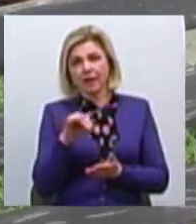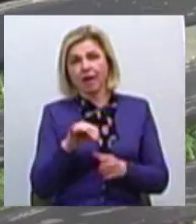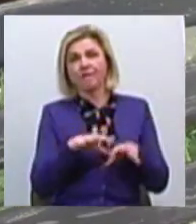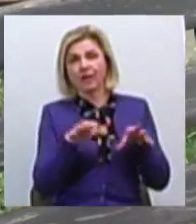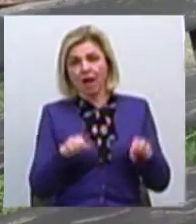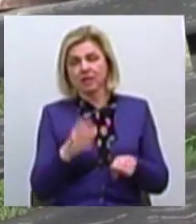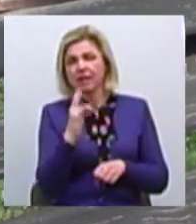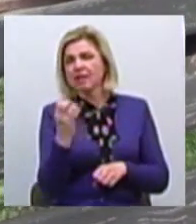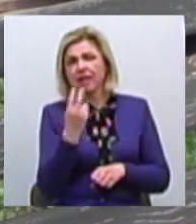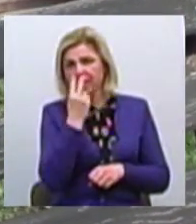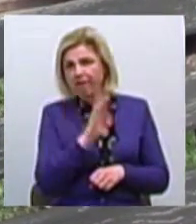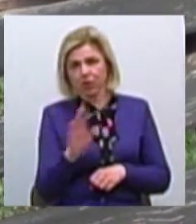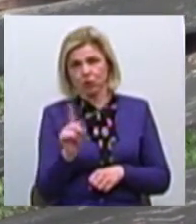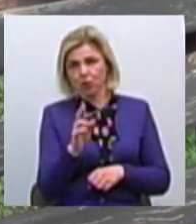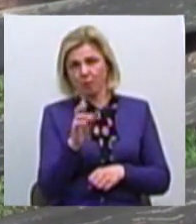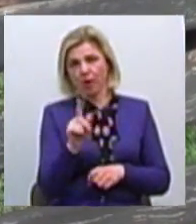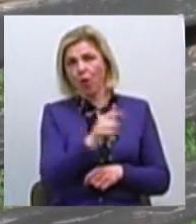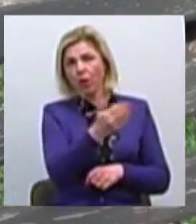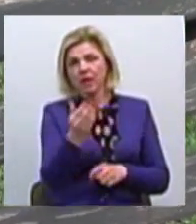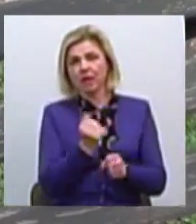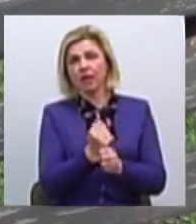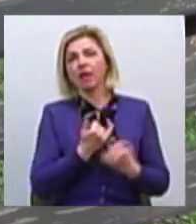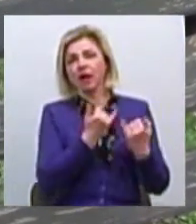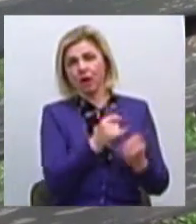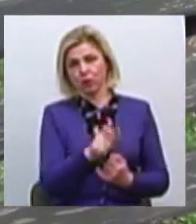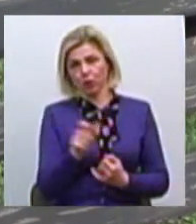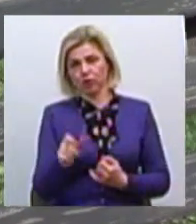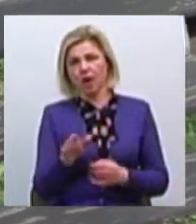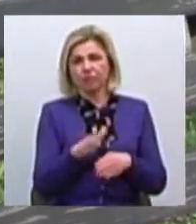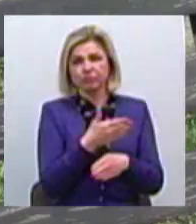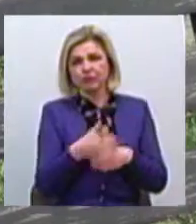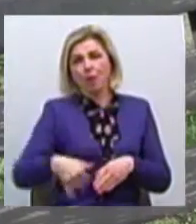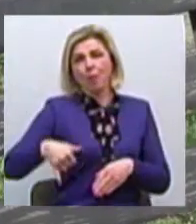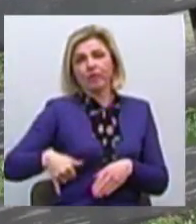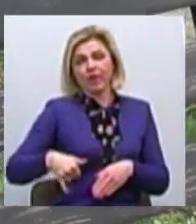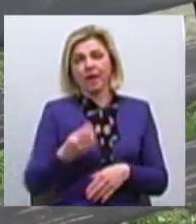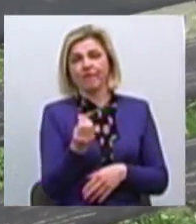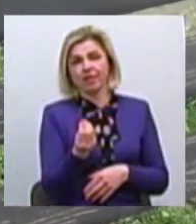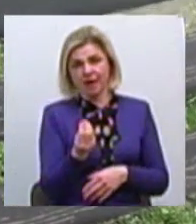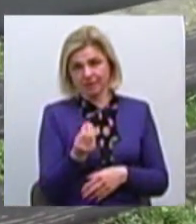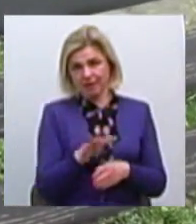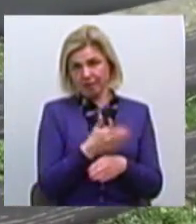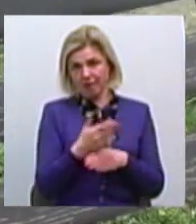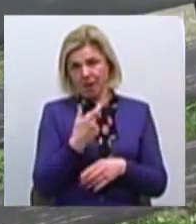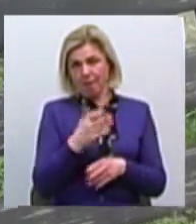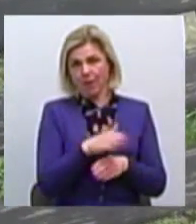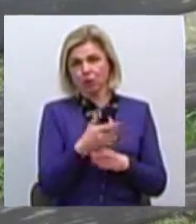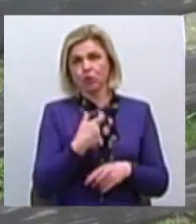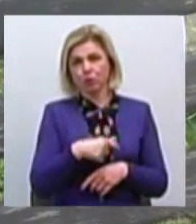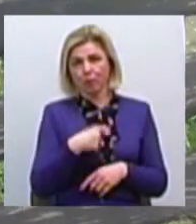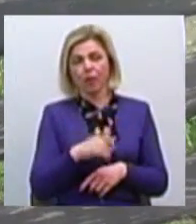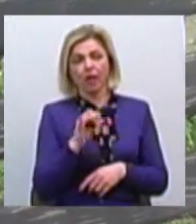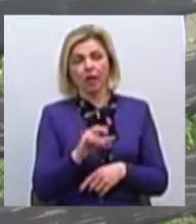бачив, щоб вони зробили щось для людей. Тобто вони просто розділяють між собою портфелі, фінанси. И время от времени